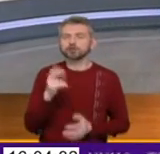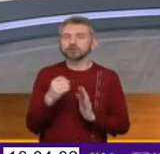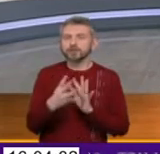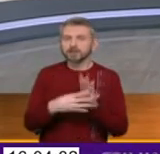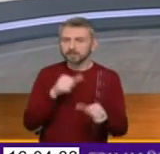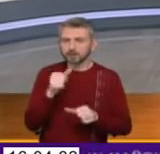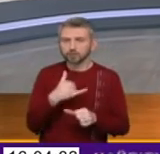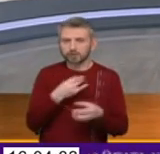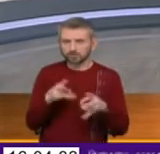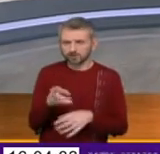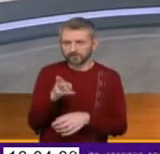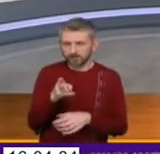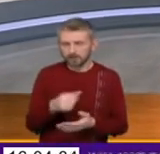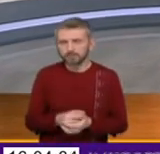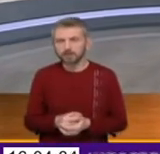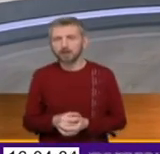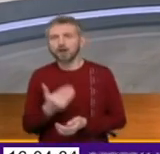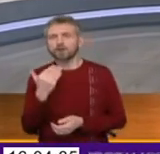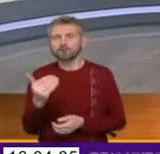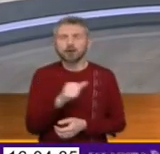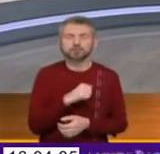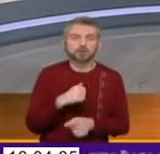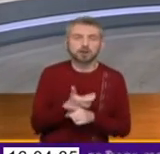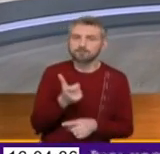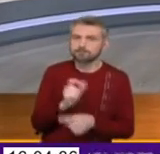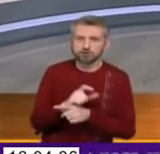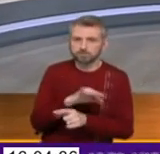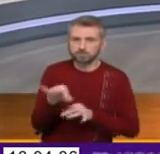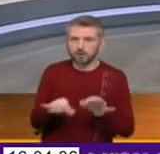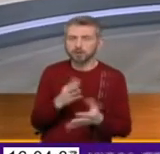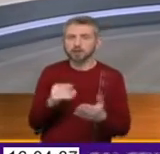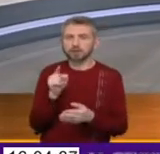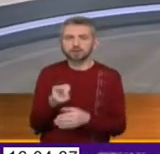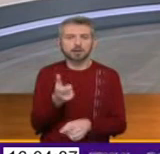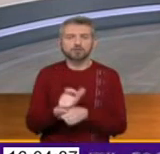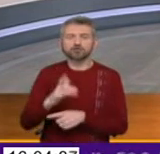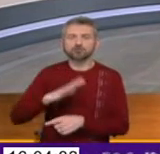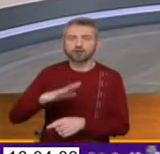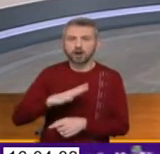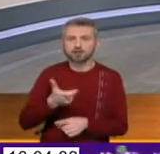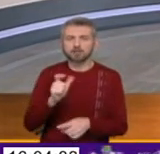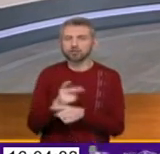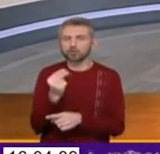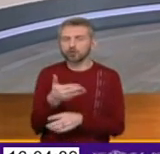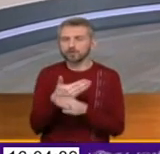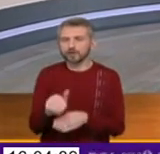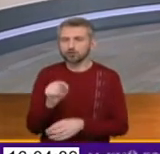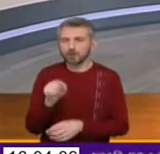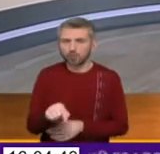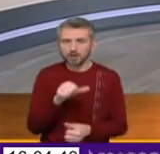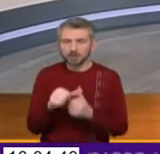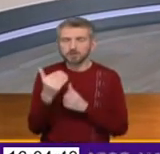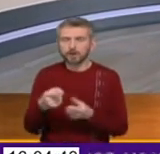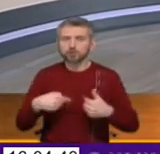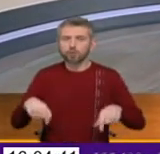2019 рік у нас залишається 2 хвилинки. Ваш найбільший проєкт, от який ви найбільше чекаєте, найбільше коштів на нього виділено саме на